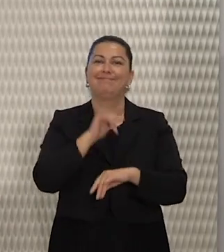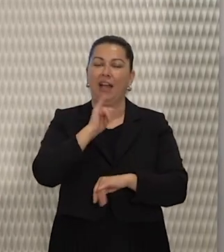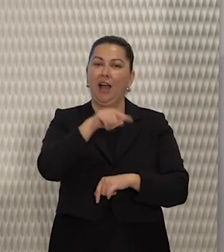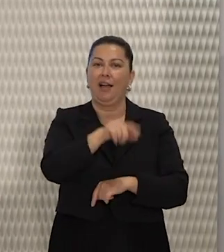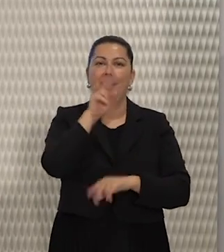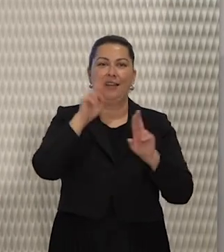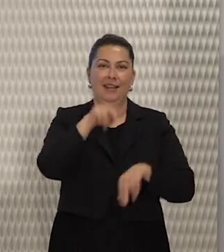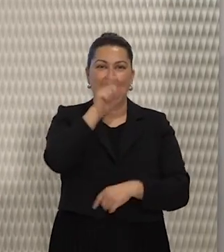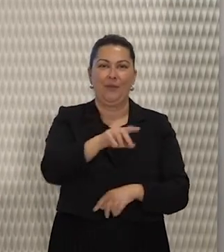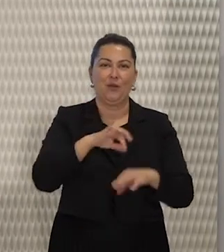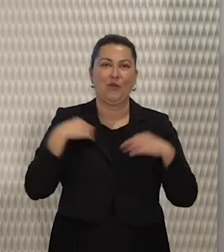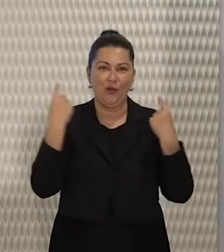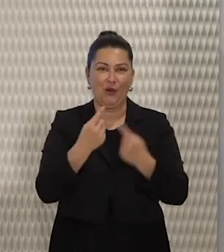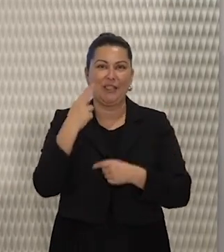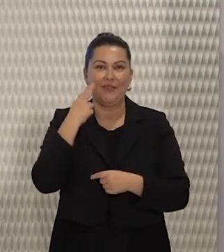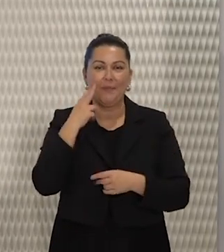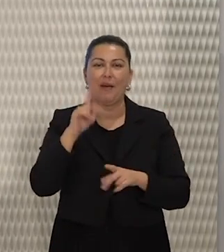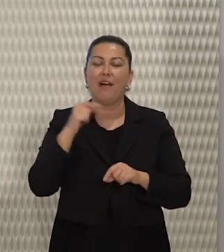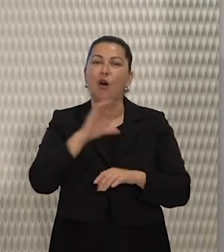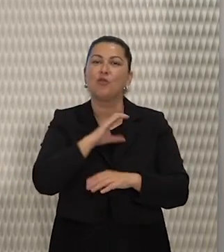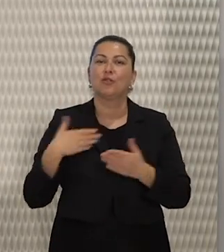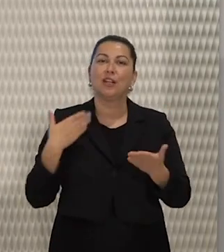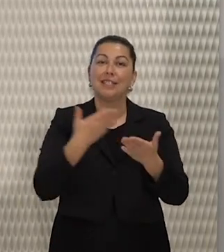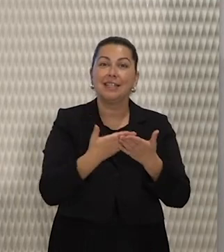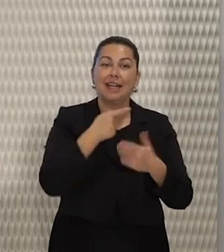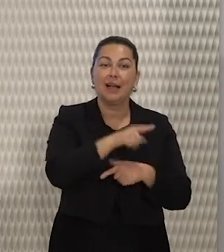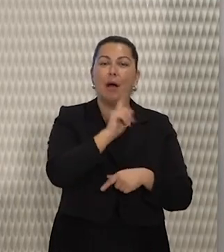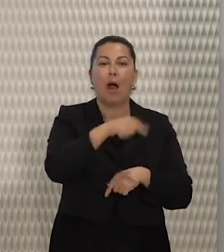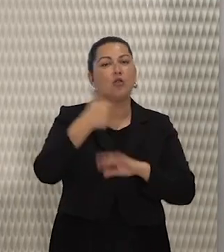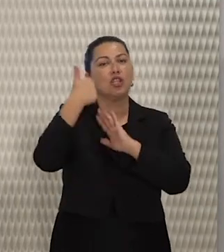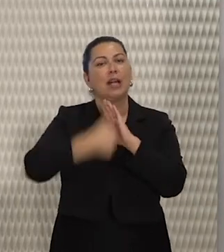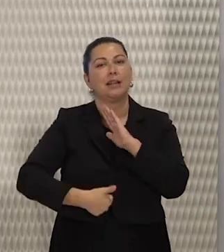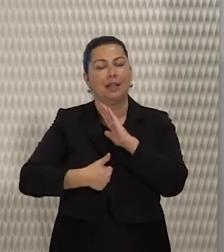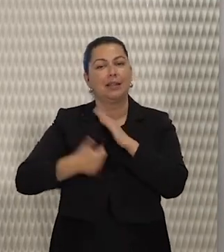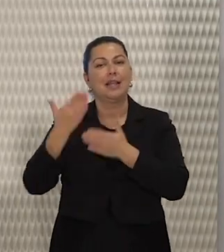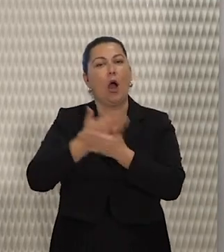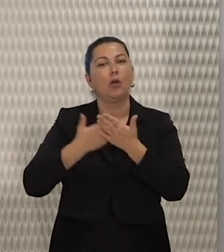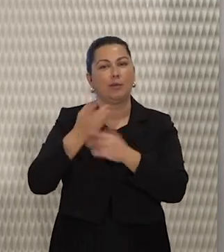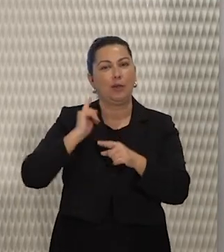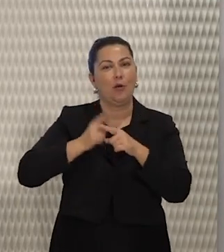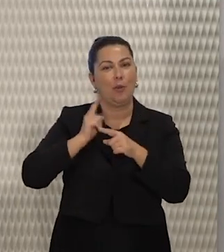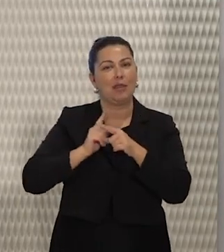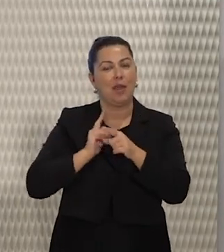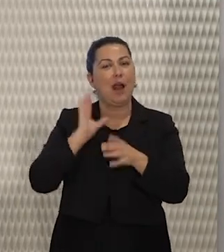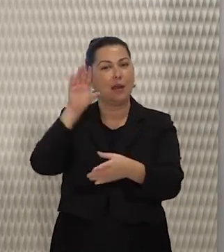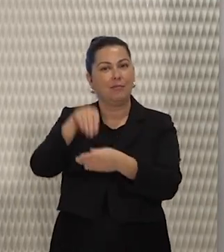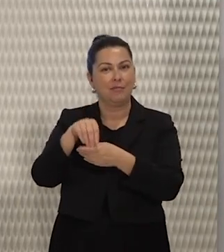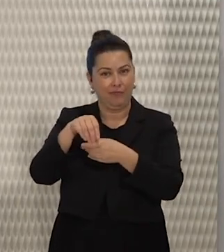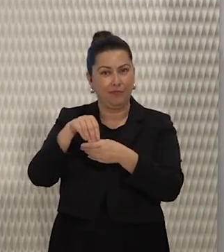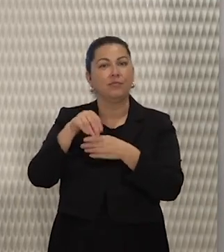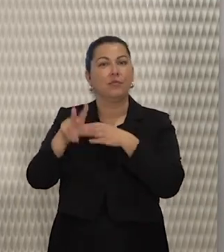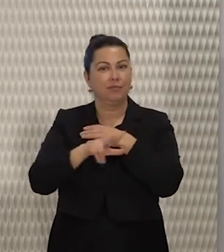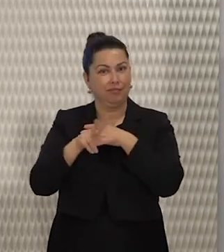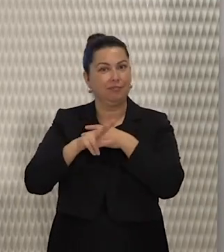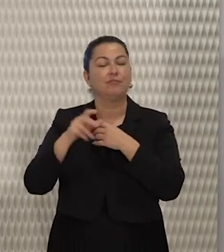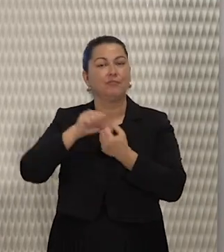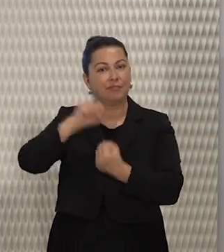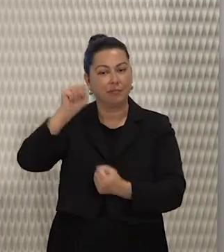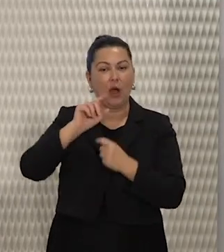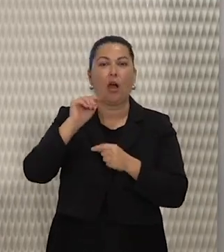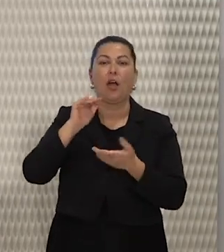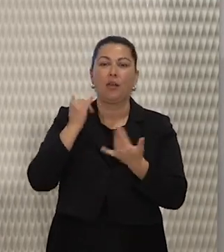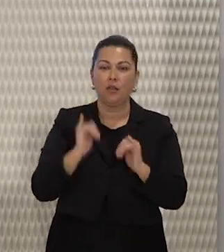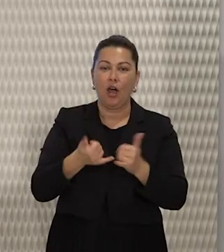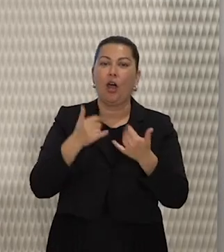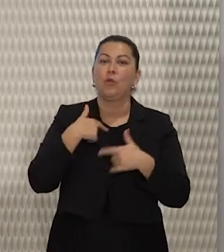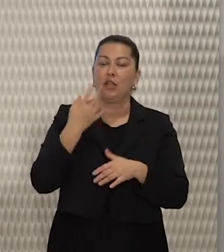wird. Wir haben ihm die Chance gegeben, die standardisierte Ausbildung Metall bei uns zu absolvieren und haben jetzt nach gut